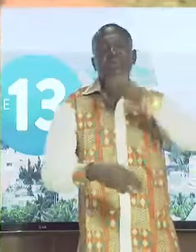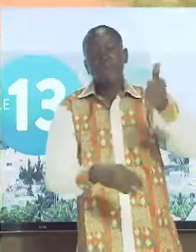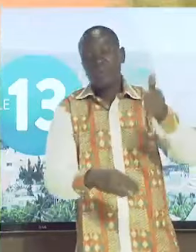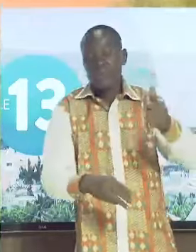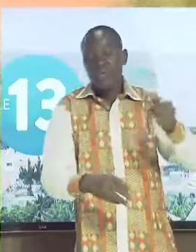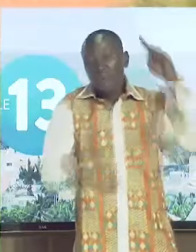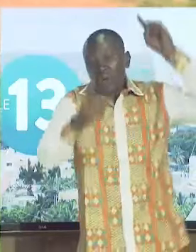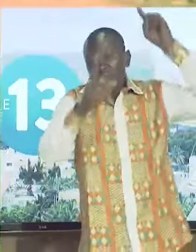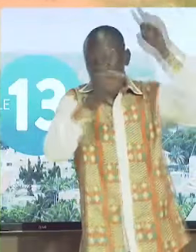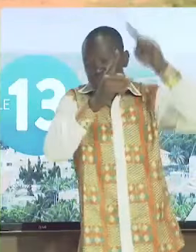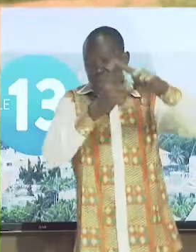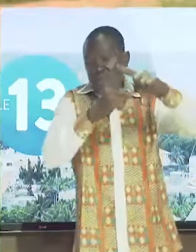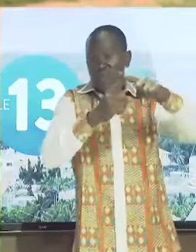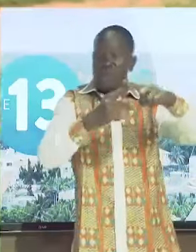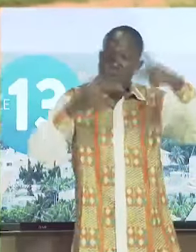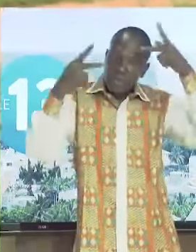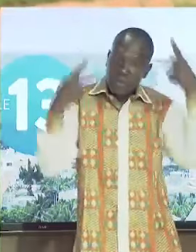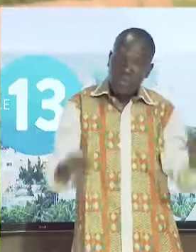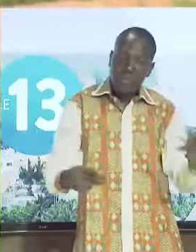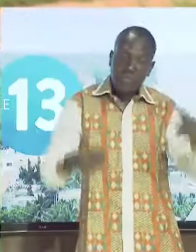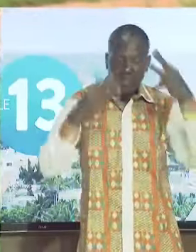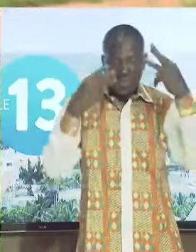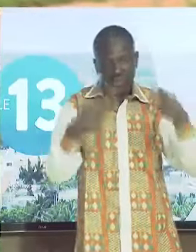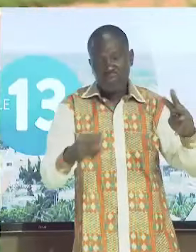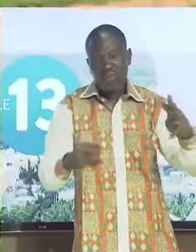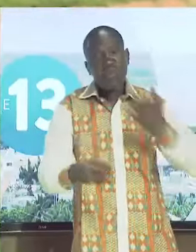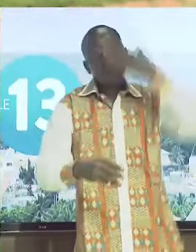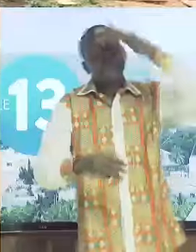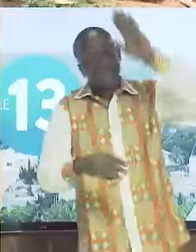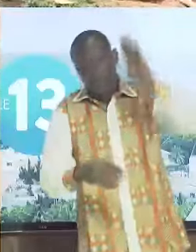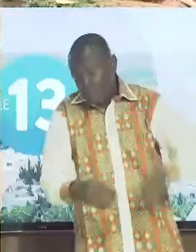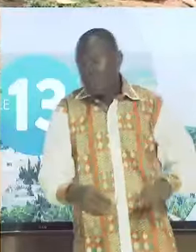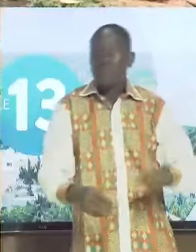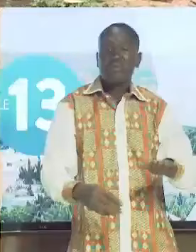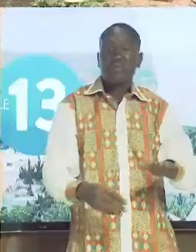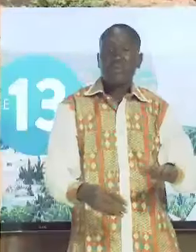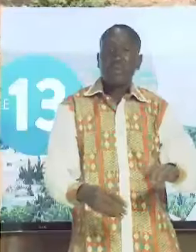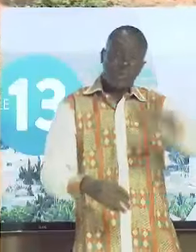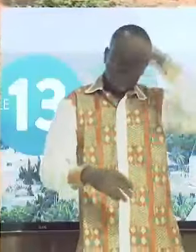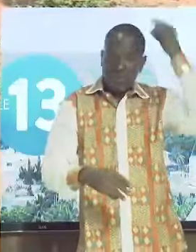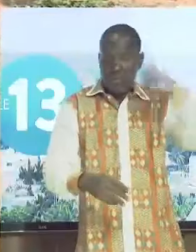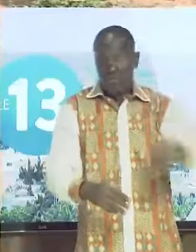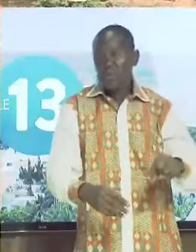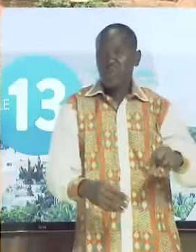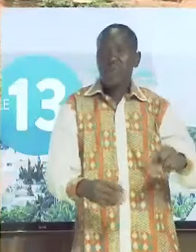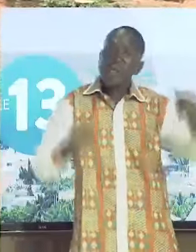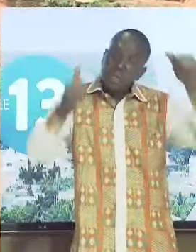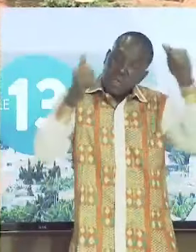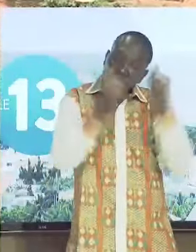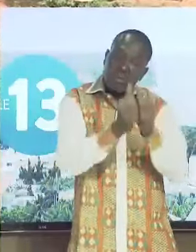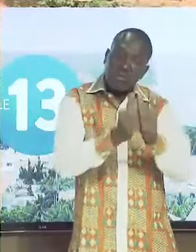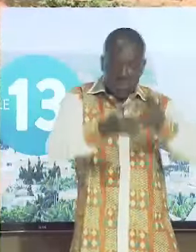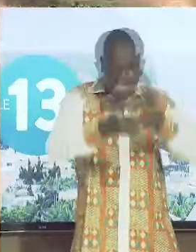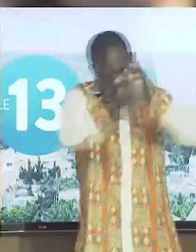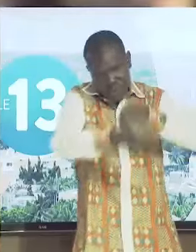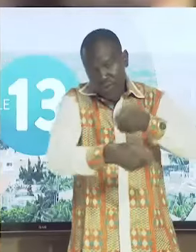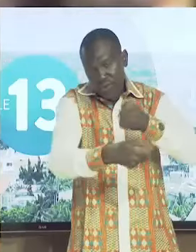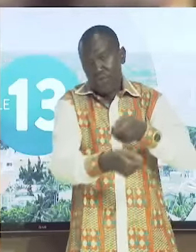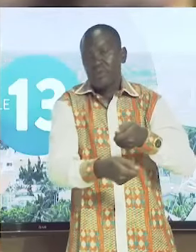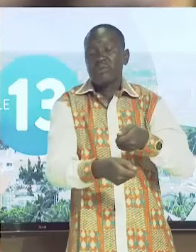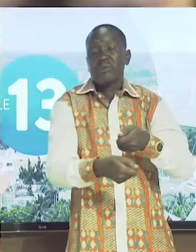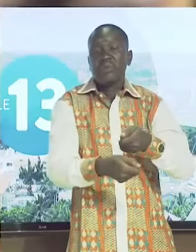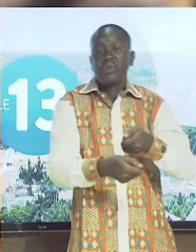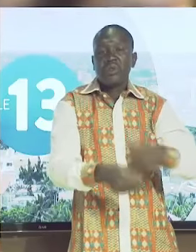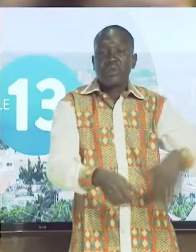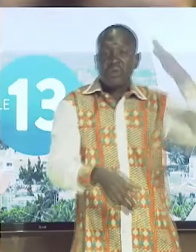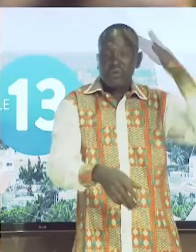jusqu'à présent même, le marché, ce n'est pas ça d'abord. Parce que ça a coïncidé avec les cultures. Vous savez,